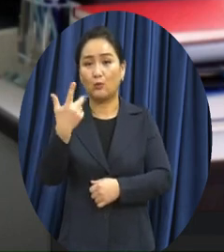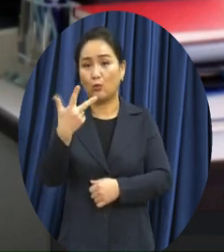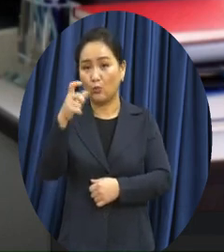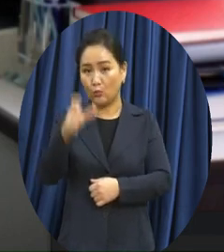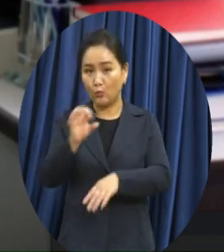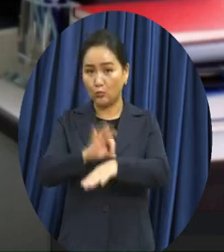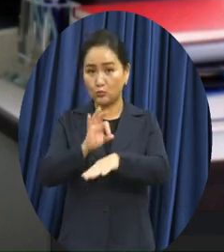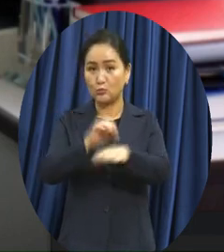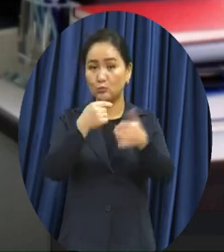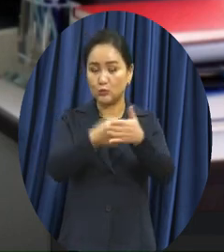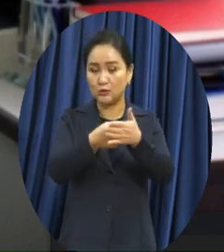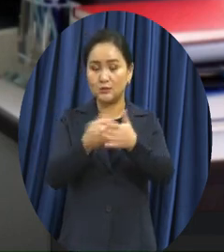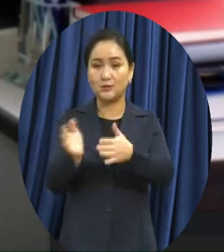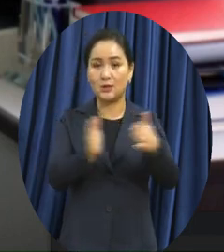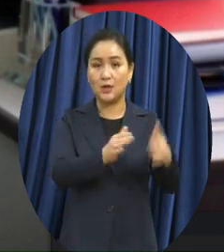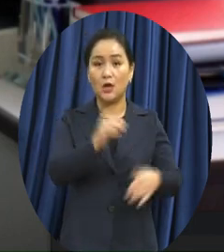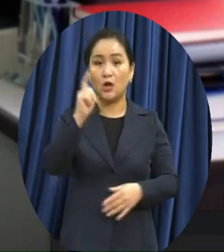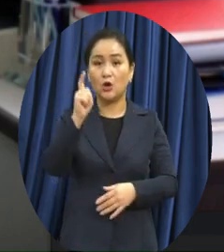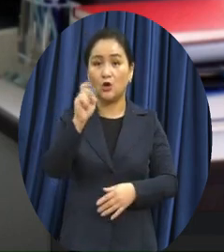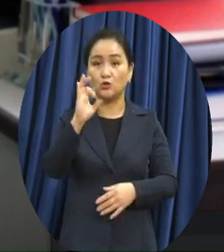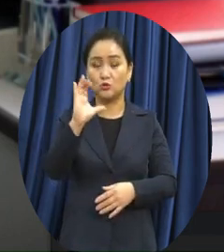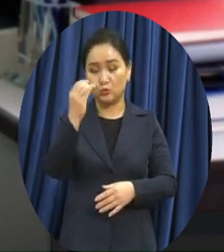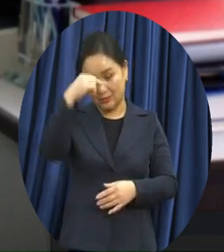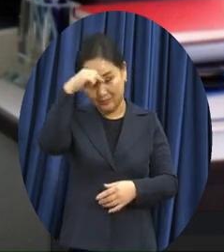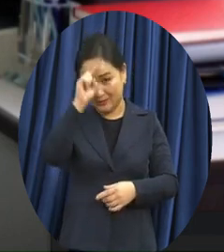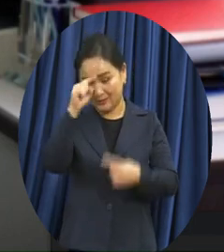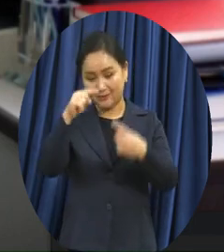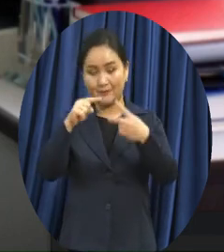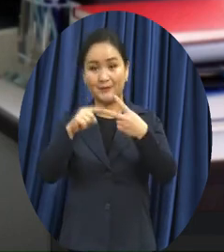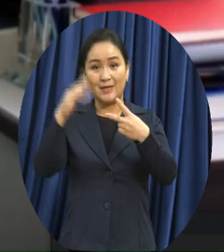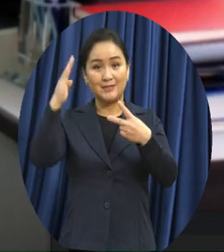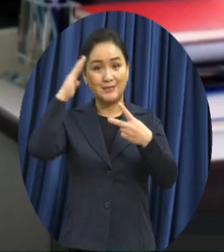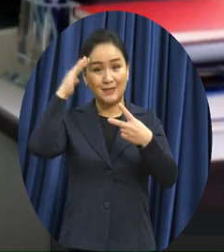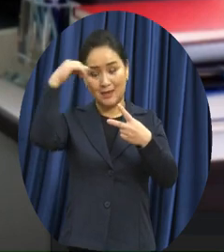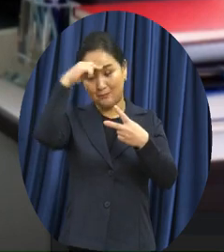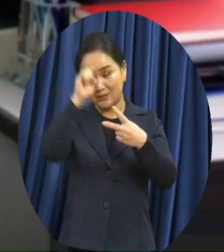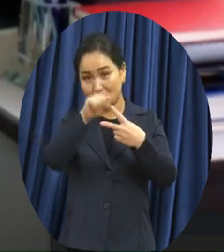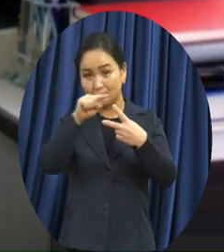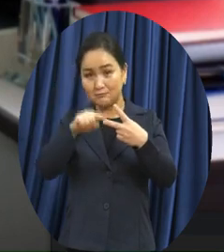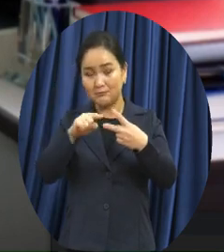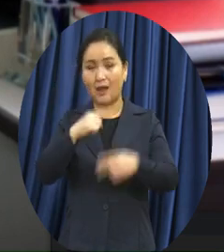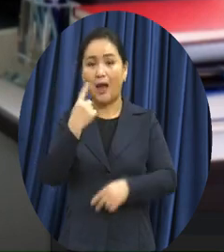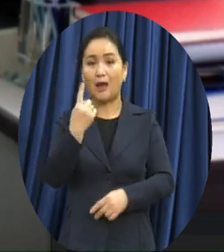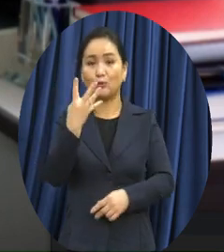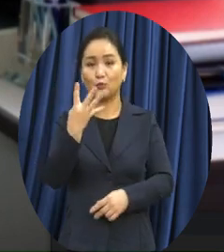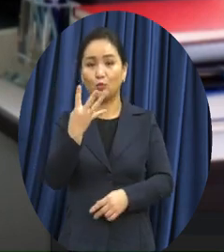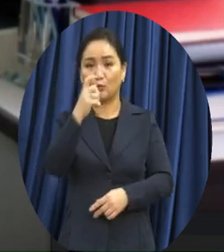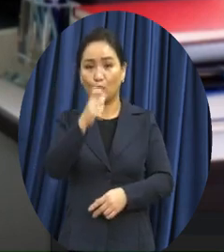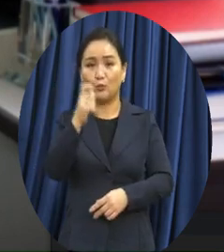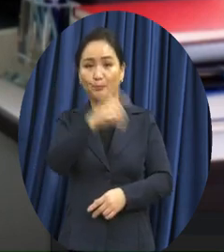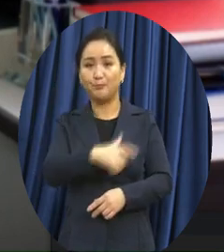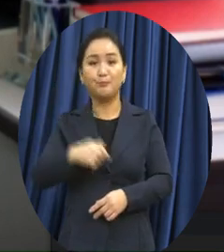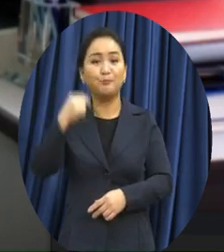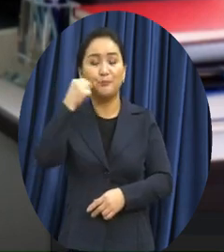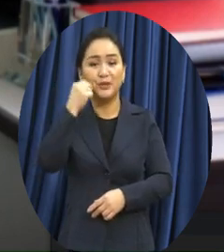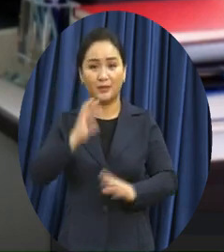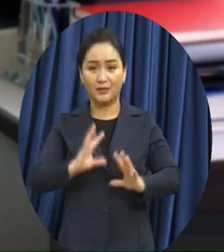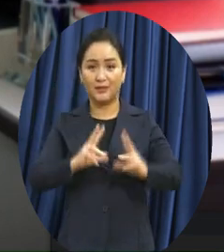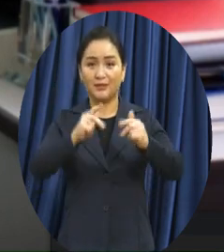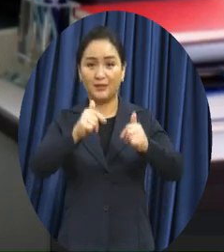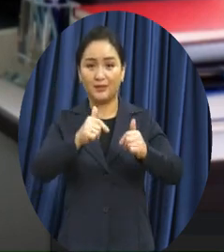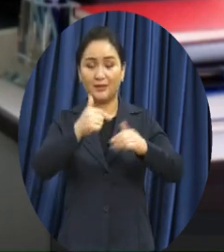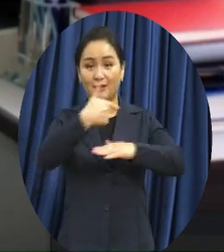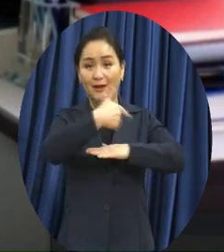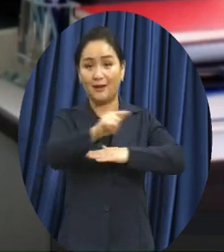бүртгэгдсэн. За халдвар төвчин судлалын үндэсний төв цэргийн төв эмнэлгээс 14 хүн эдгэрч гэртэ гарсан байна. За